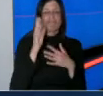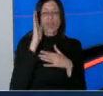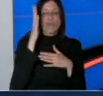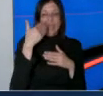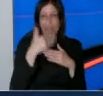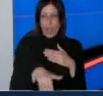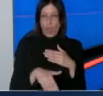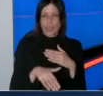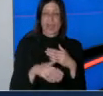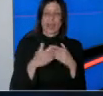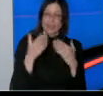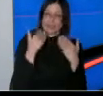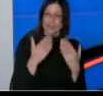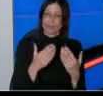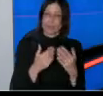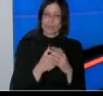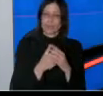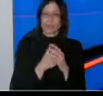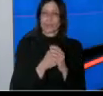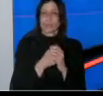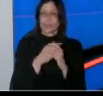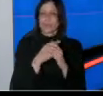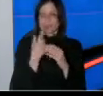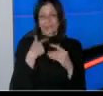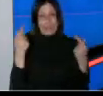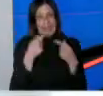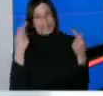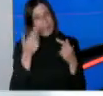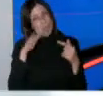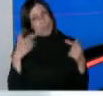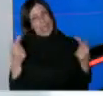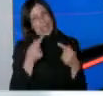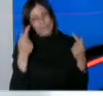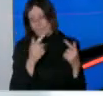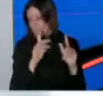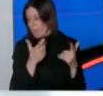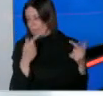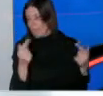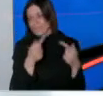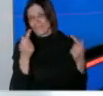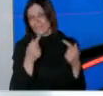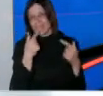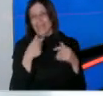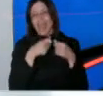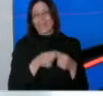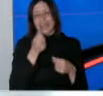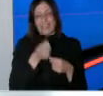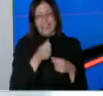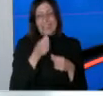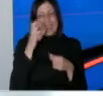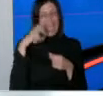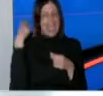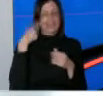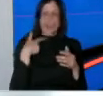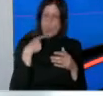תודה רבה לך, אנחנו נדבר עוד הפעם על הדברים האלה. רגע, בוא נריב. על מה לריב? בוא נריב, החקים הערבים, הנה אני אומר לך,